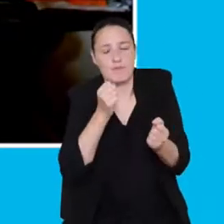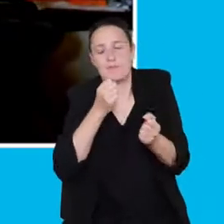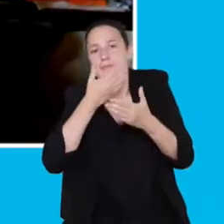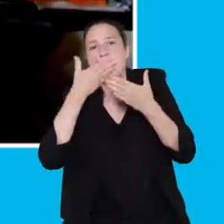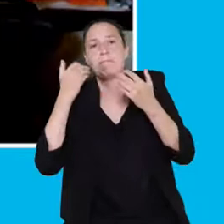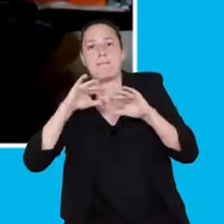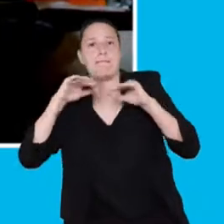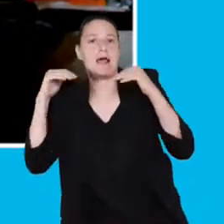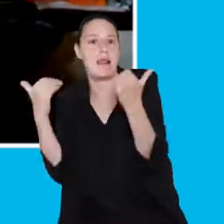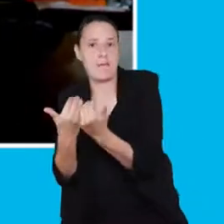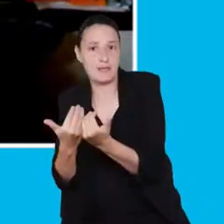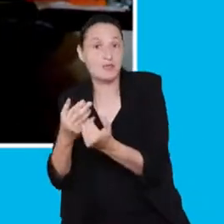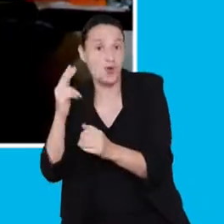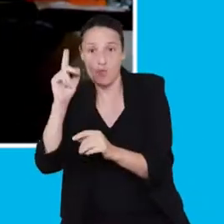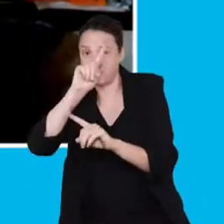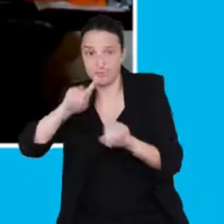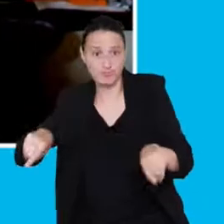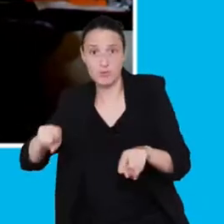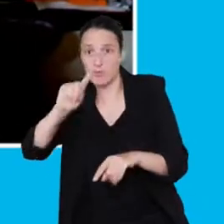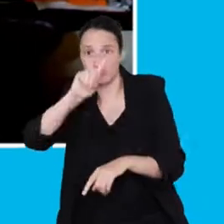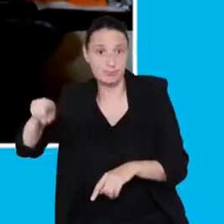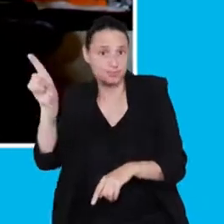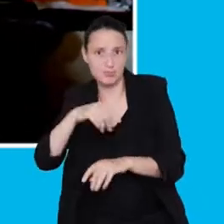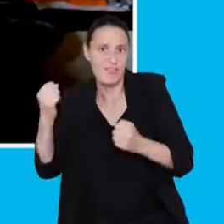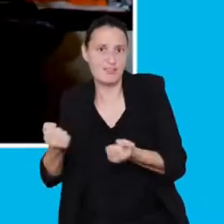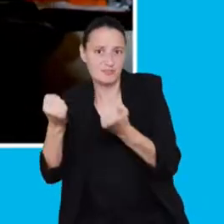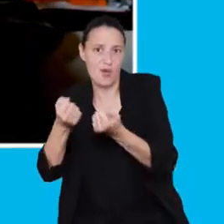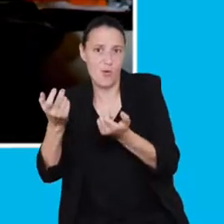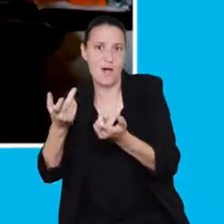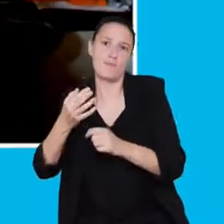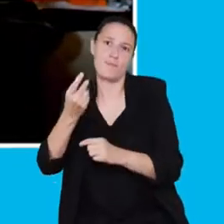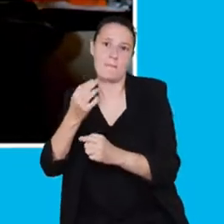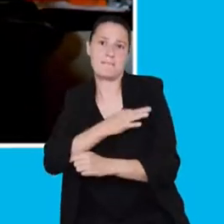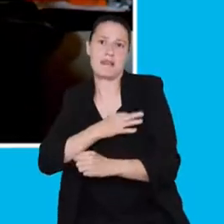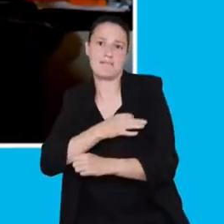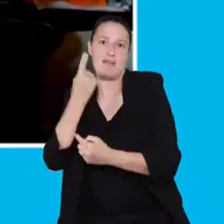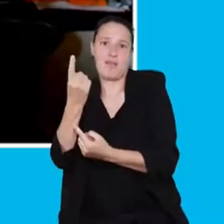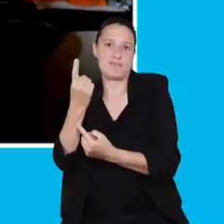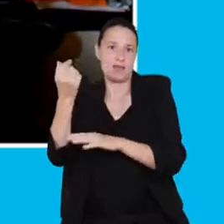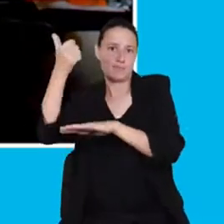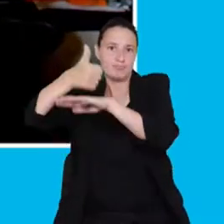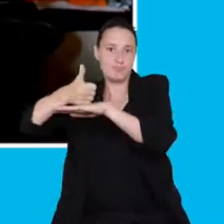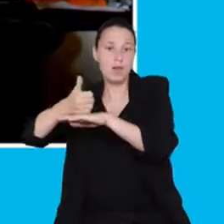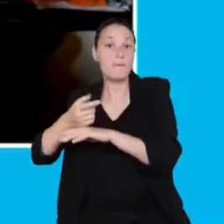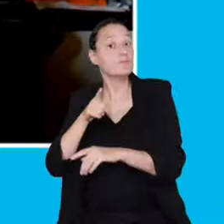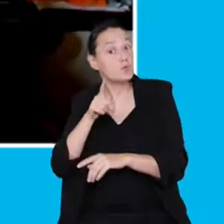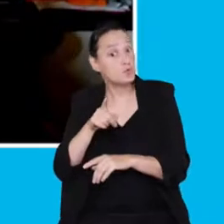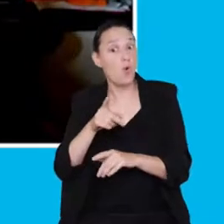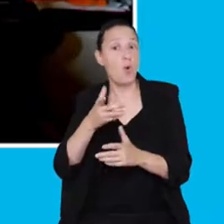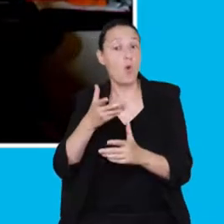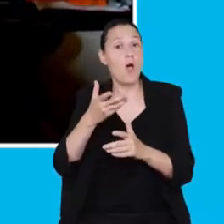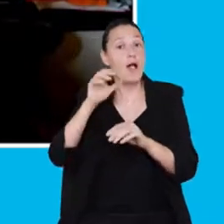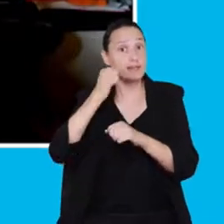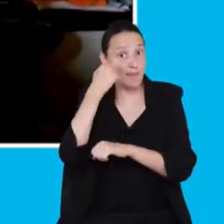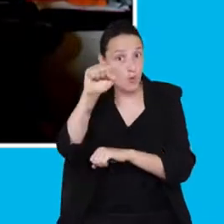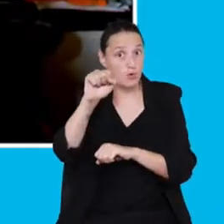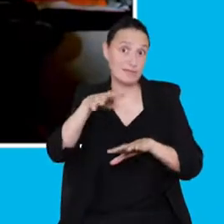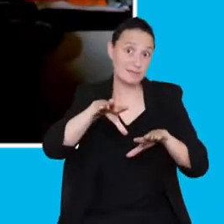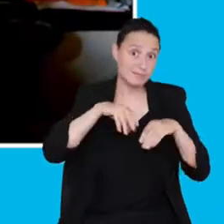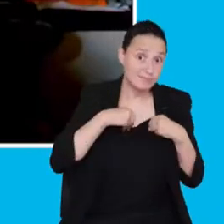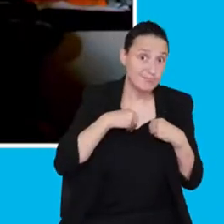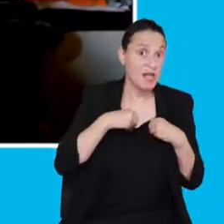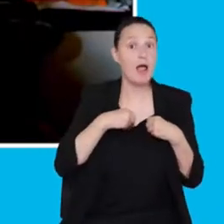jak w komunizmie. No więc to jest zasadnicza różnica pomiędzy akceptacją demokracji